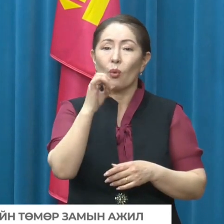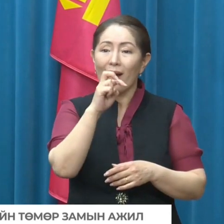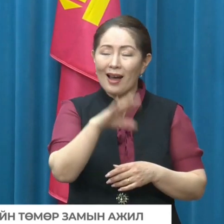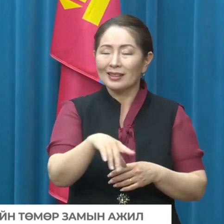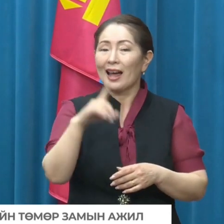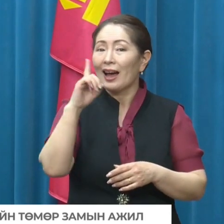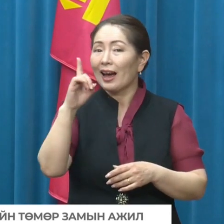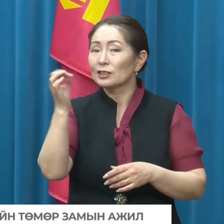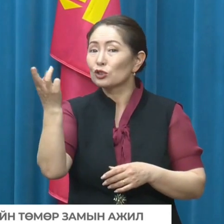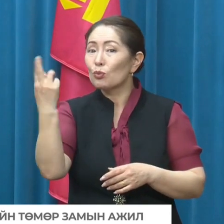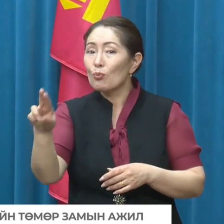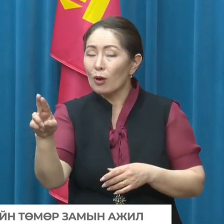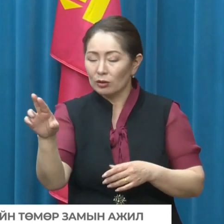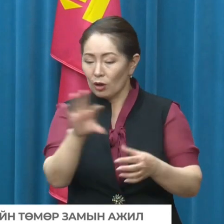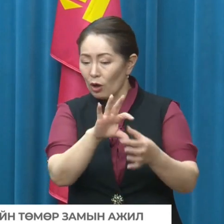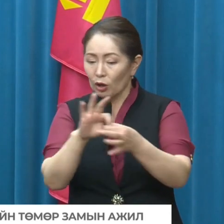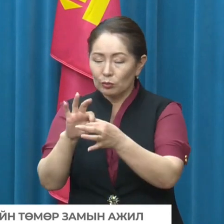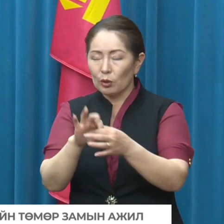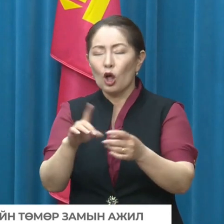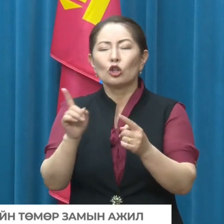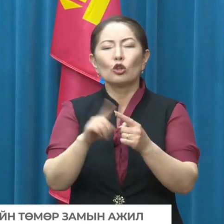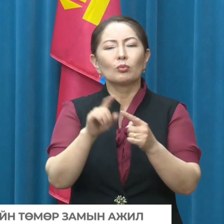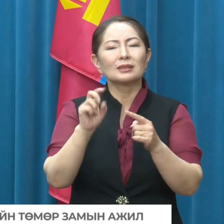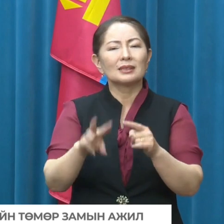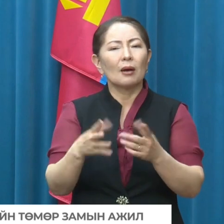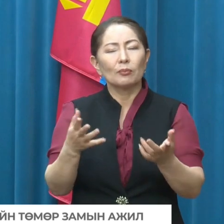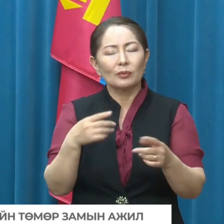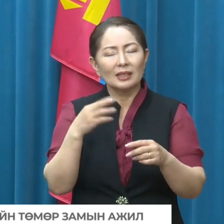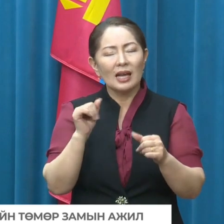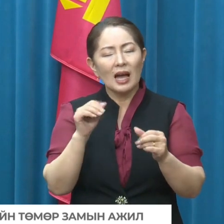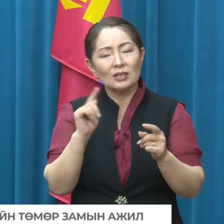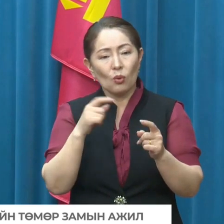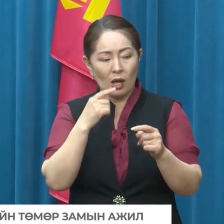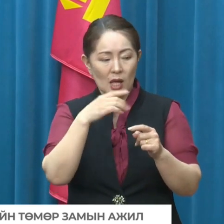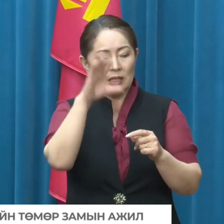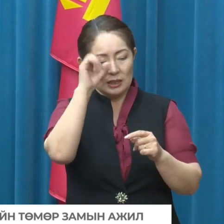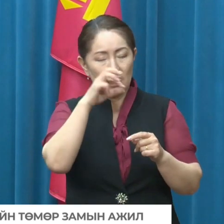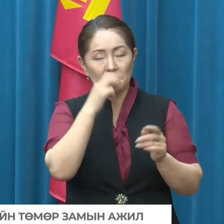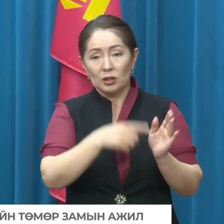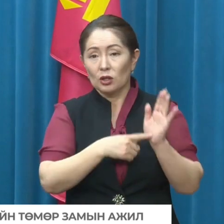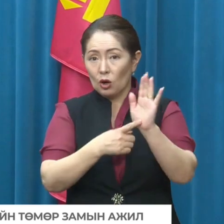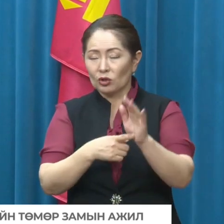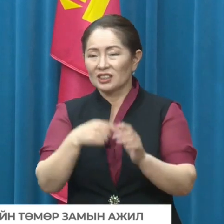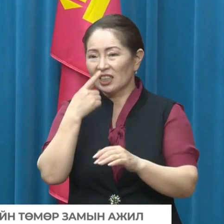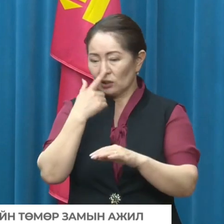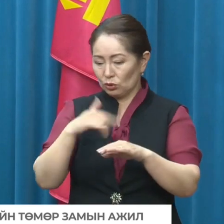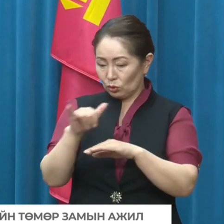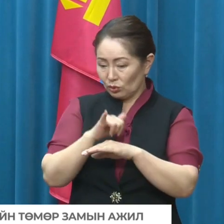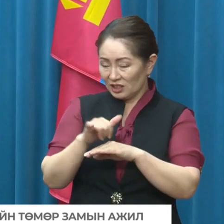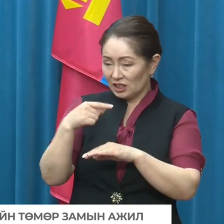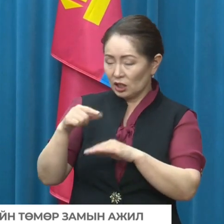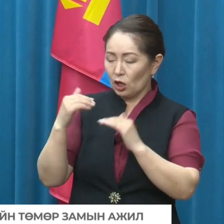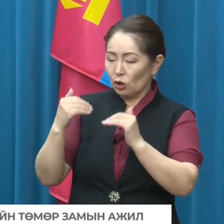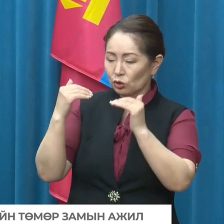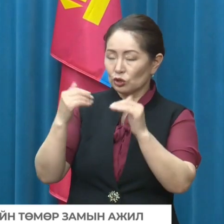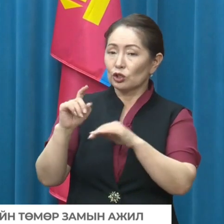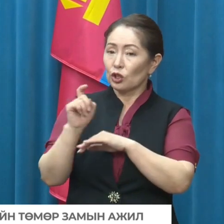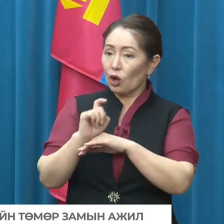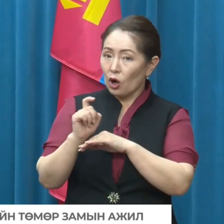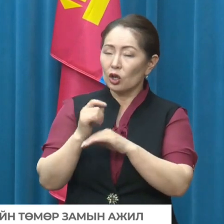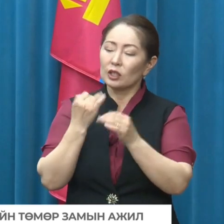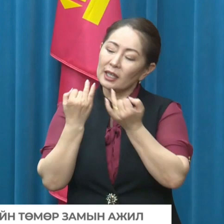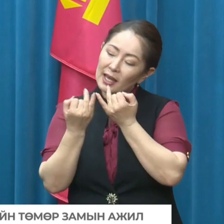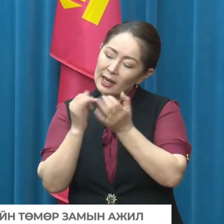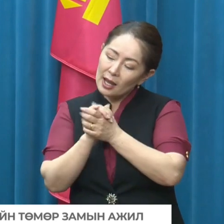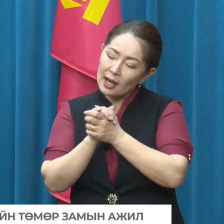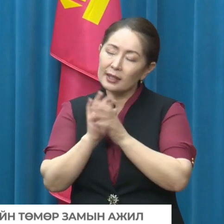явцын талаар сайд нар мөн та бүхэн тогтмол мэдээлэл өгч байгаа. За бүгд найрамдахтад ард улсын хөгжил шинжилгээний хороотой яриа